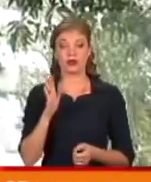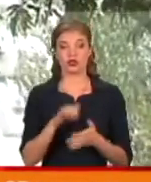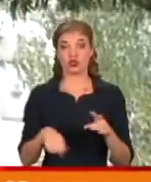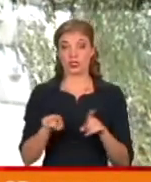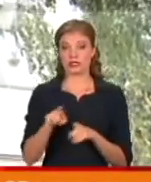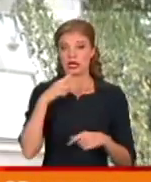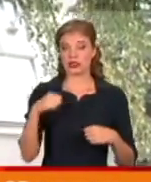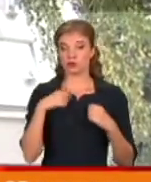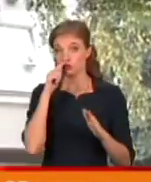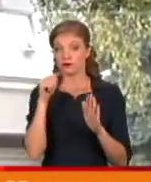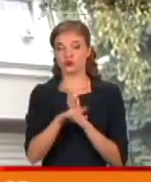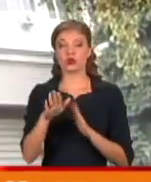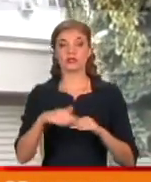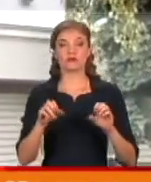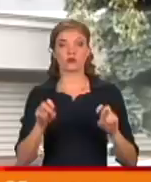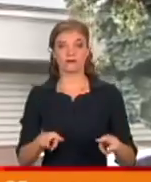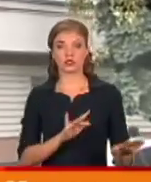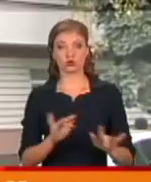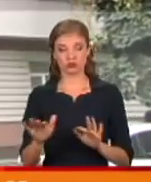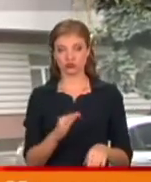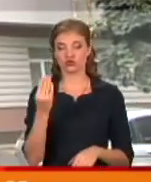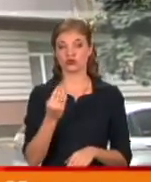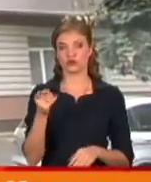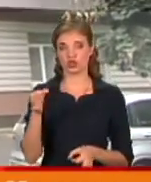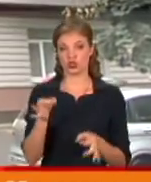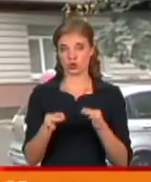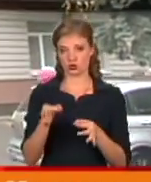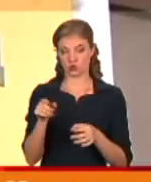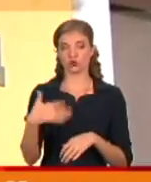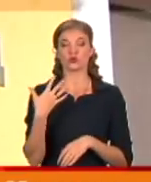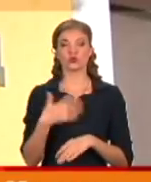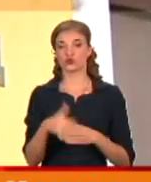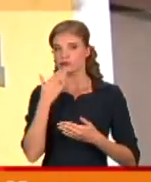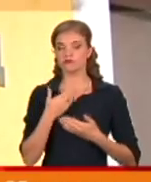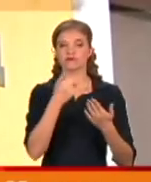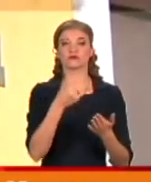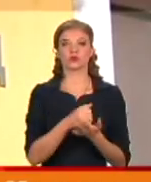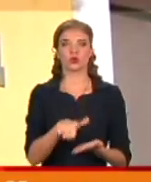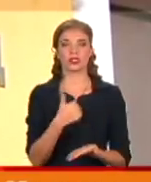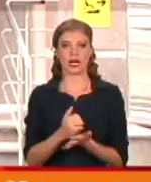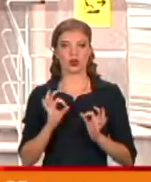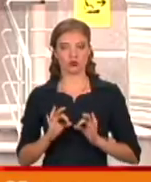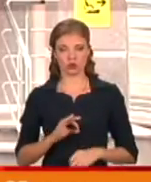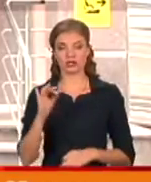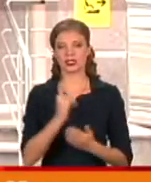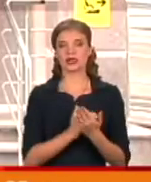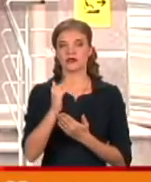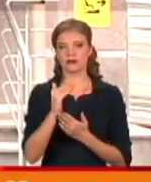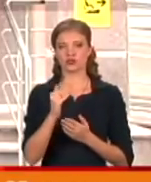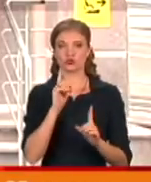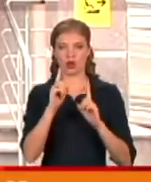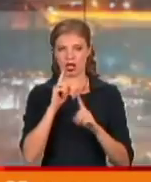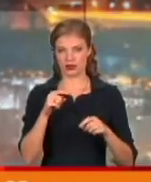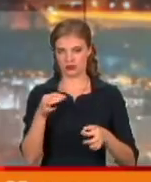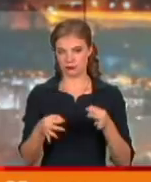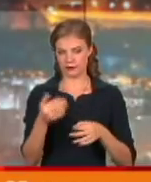такі спроби втручання у професійну діяльність Шевченківський районний суд вже звернувся до Генеральної прокуратури та Вищої ради